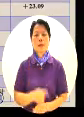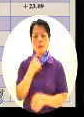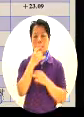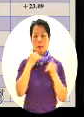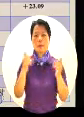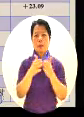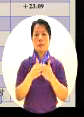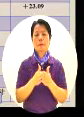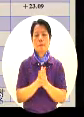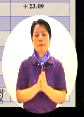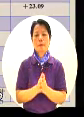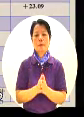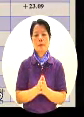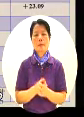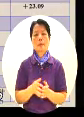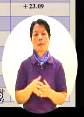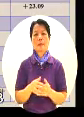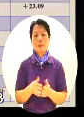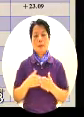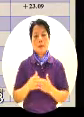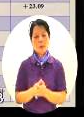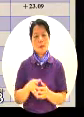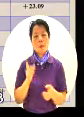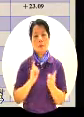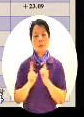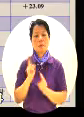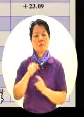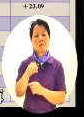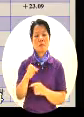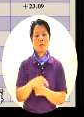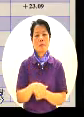们与其玩这个预算的